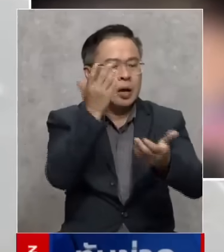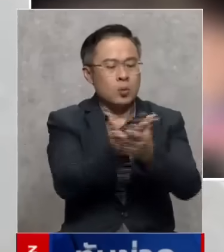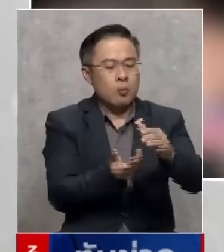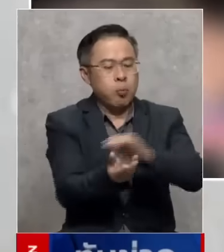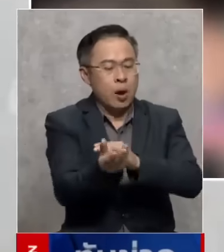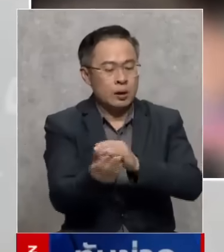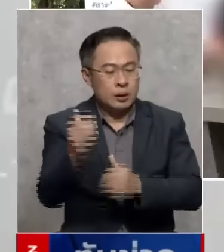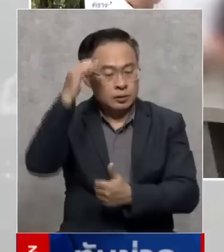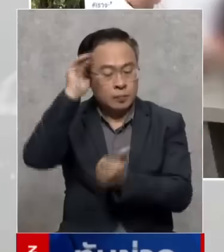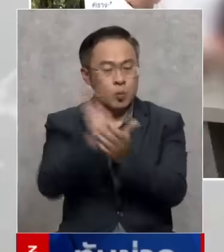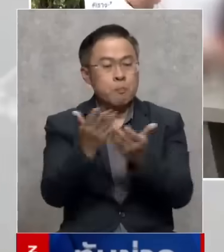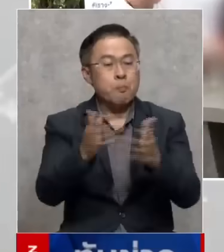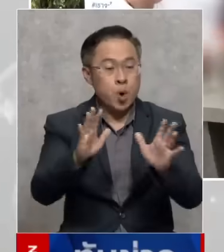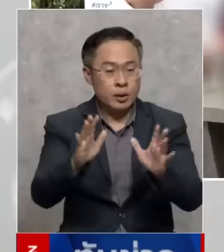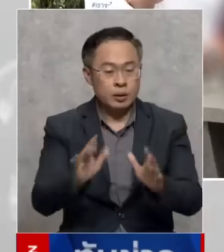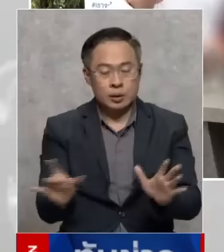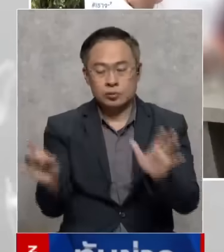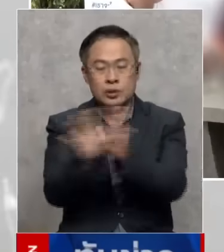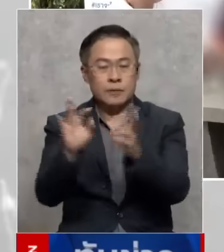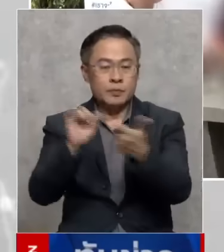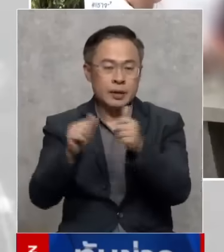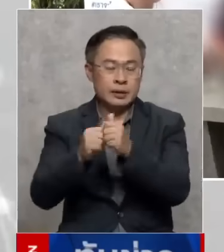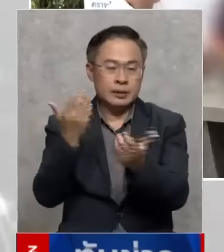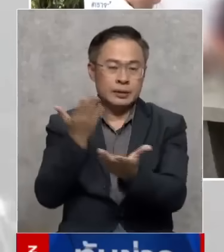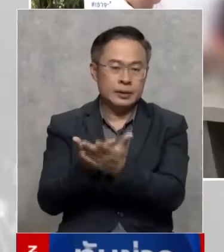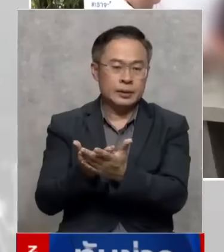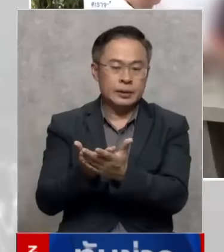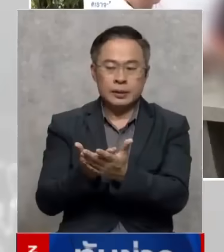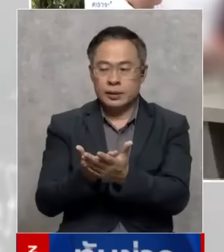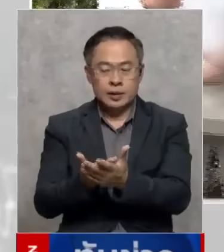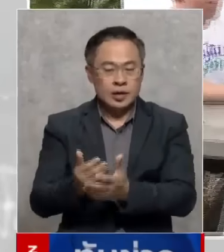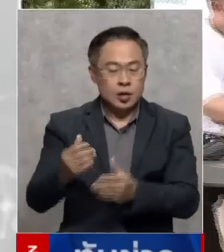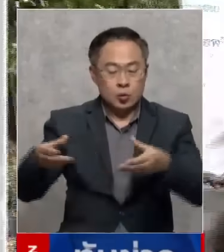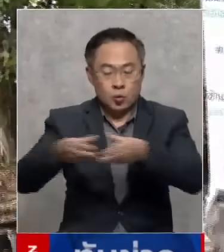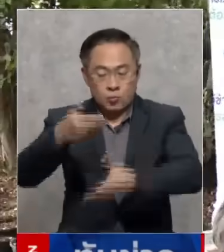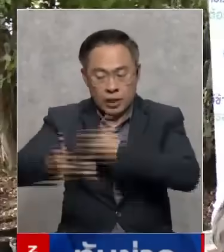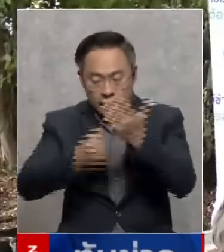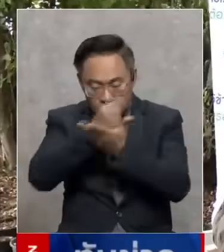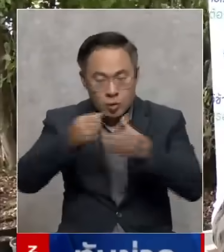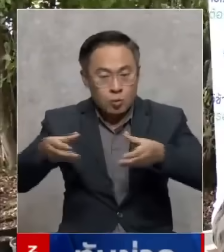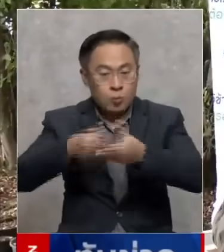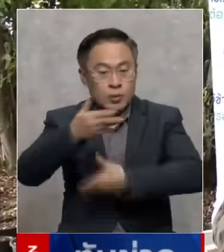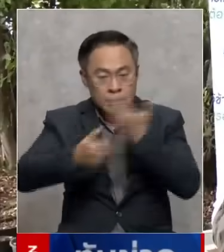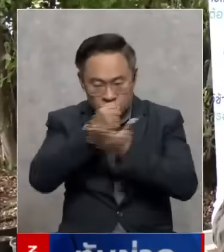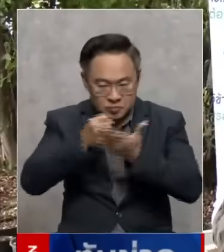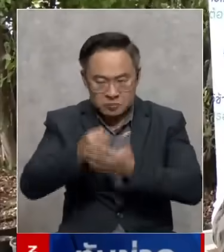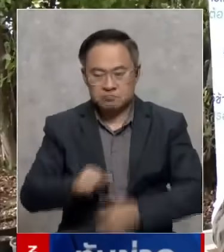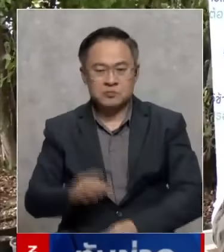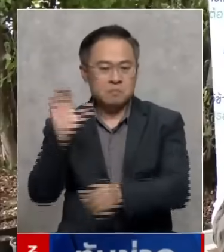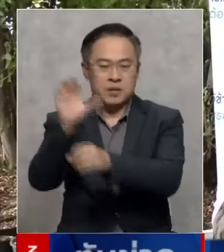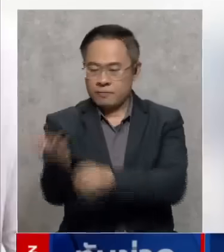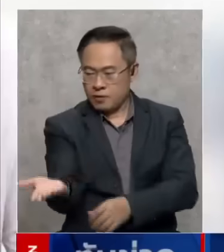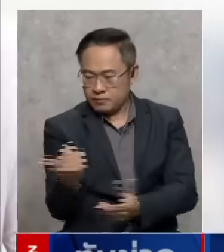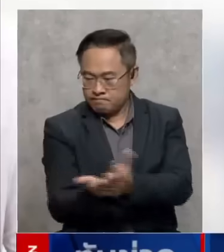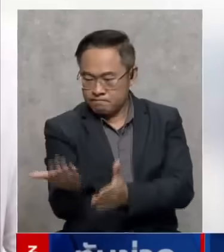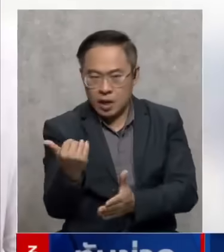ทั้งในส่วนของเอเย่นค้ายาแล้วก็โดนทั้งตำรวจด้วยใช่เพราะว่าตำรวจรับเงินไปแล้วไง 500,000บาทจากพ่อค้ายาเสพติดนะครับที